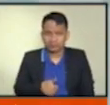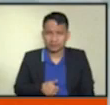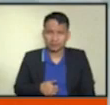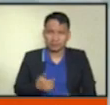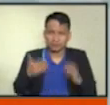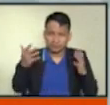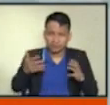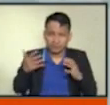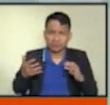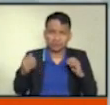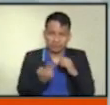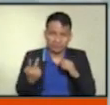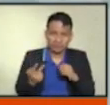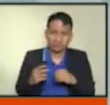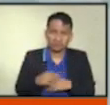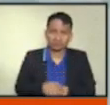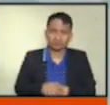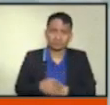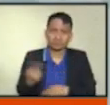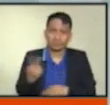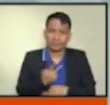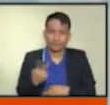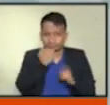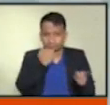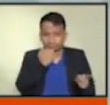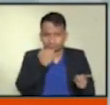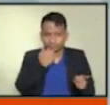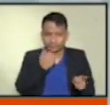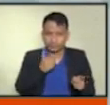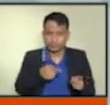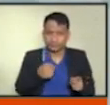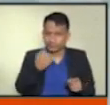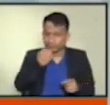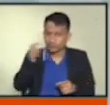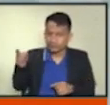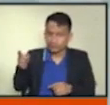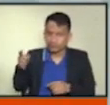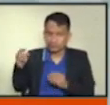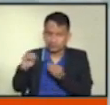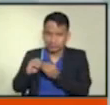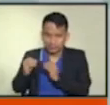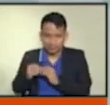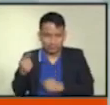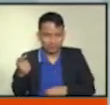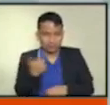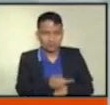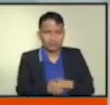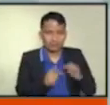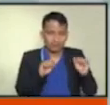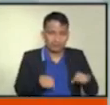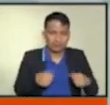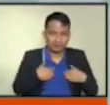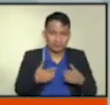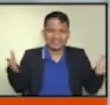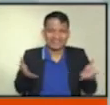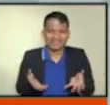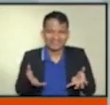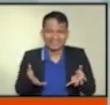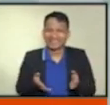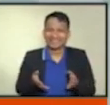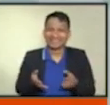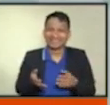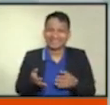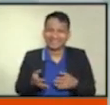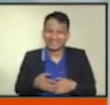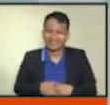Pag-usapin ko kayo, pagbatiin ko na lang kayo. Total, pareho naman pala kami kasalanan. Sabi ni Sir, ikaw meron ka ka-chup-chup. Sabi mo naman si Sir, meron malaking puwet na